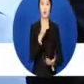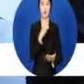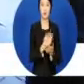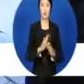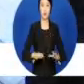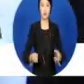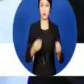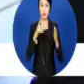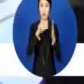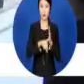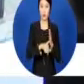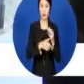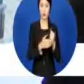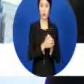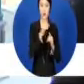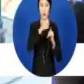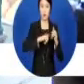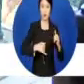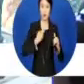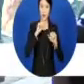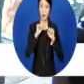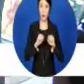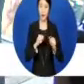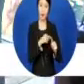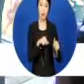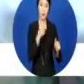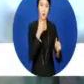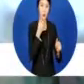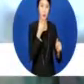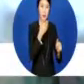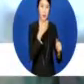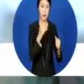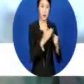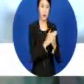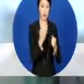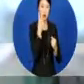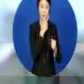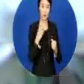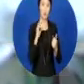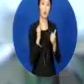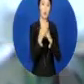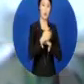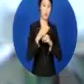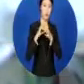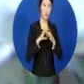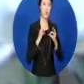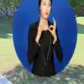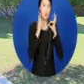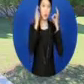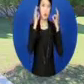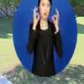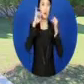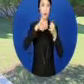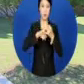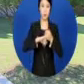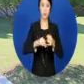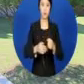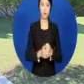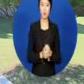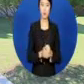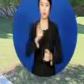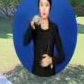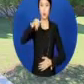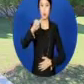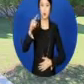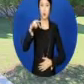추모각 사적지를 역사의 산 교육장으로 가꾸고 보존해 나가는 데 노력을 아끼지 않겠다고 밝혔습니다. 한편